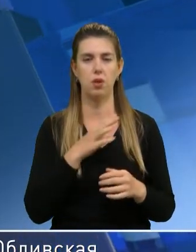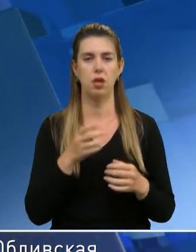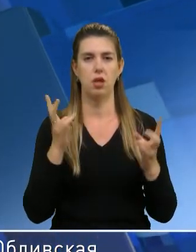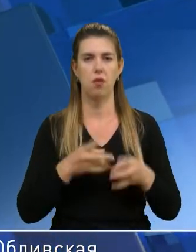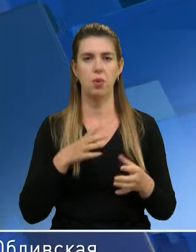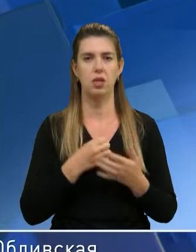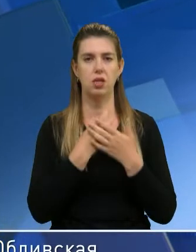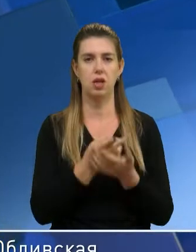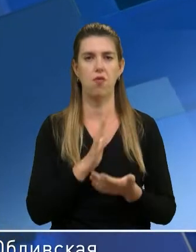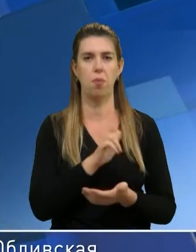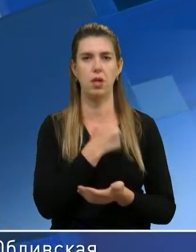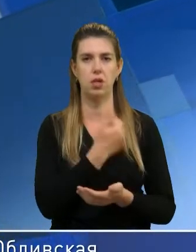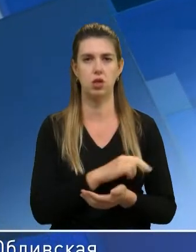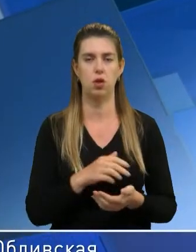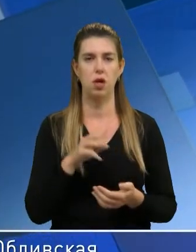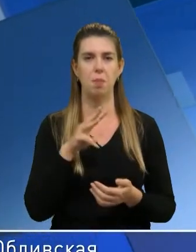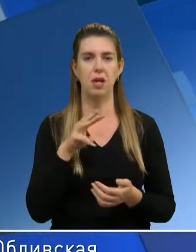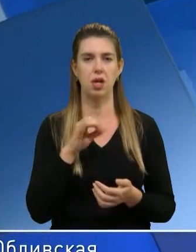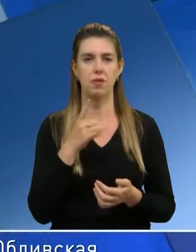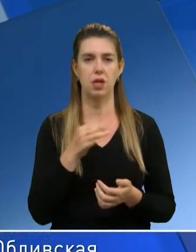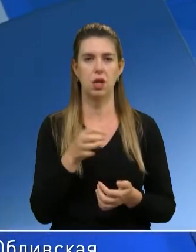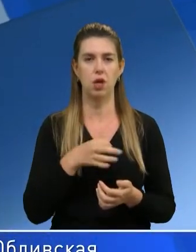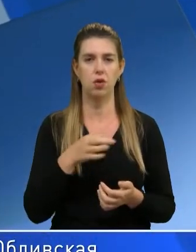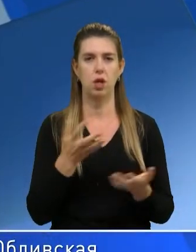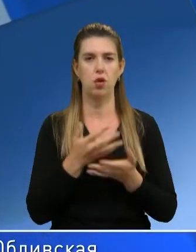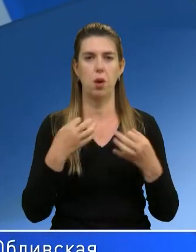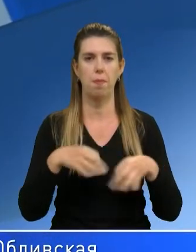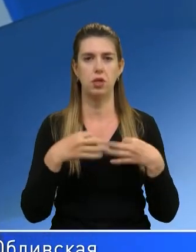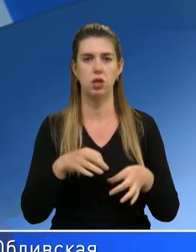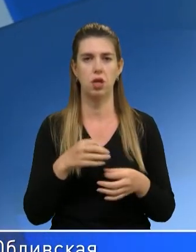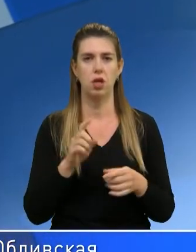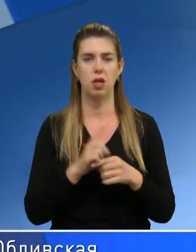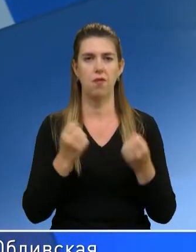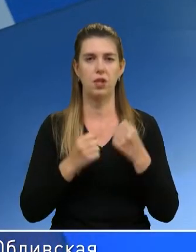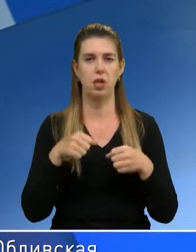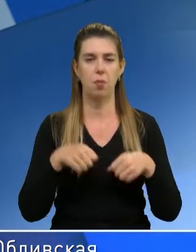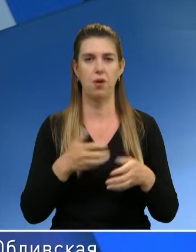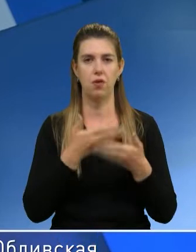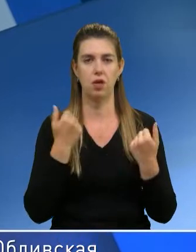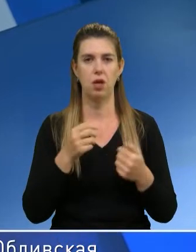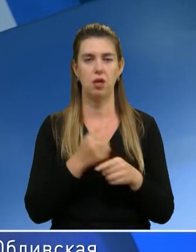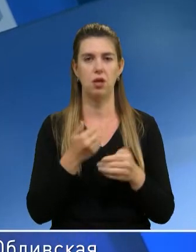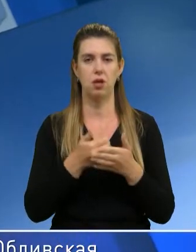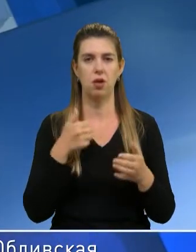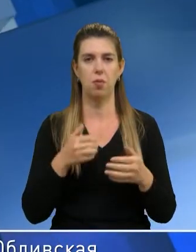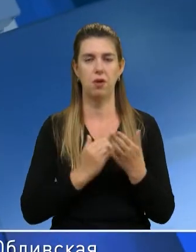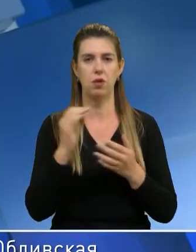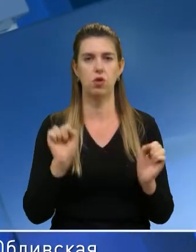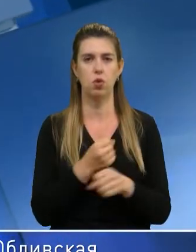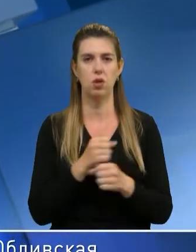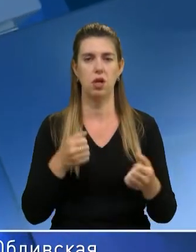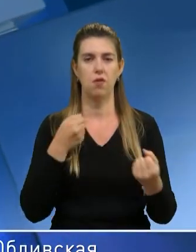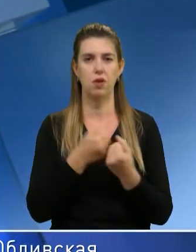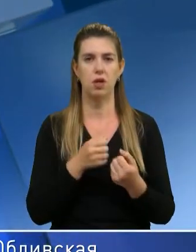и был доставлен в больницу. В Миллеровском районе водитель легкового автомобиля, не имея водительских прав, по предварительным данным превысил скорость и